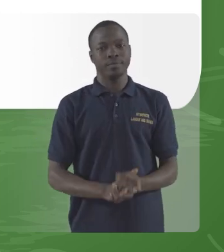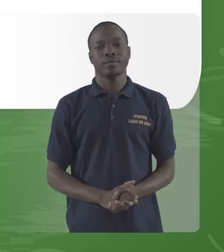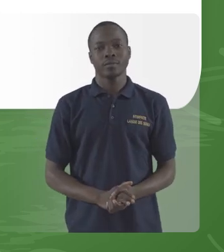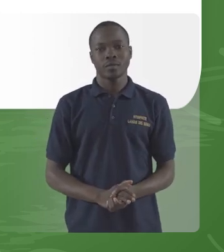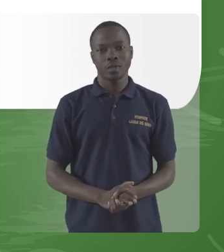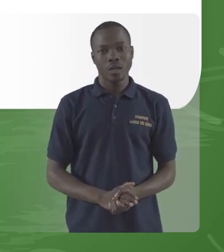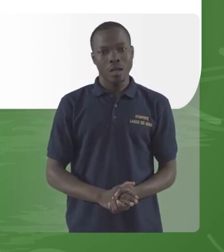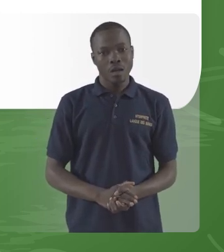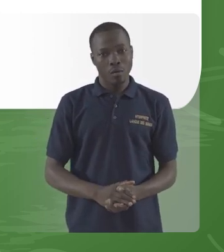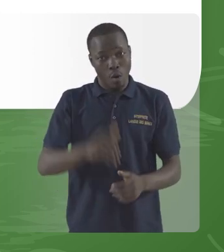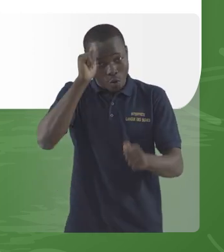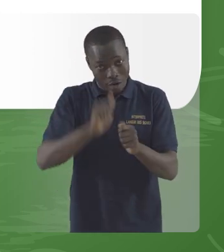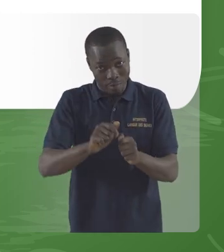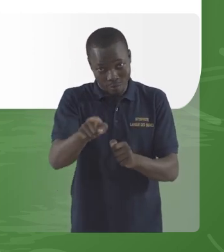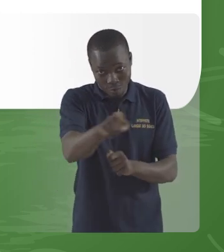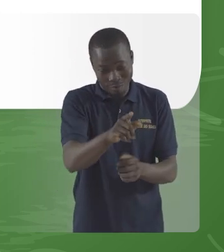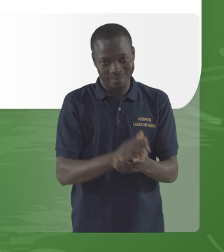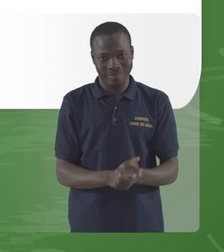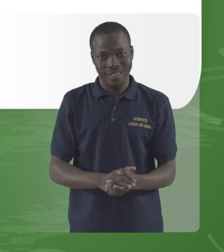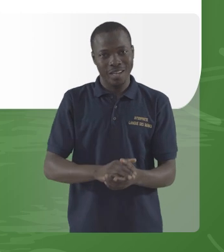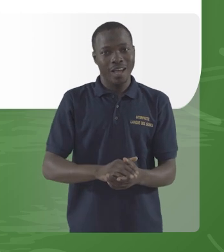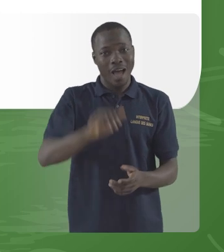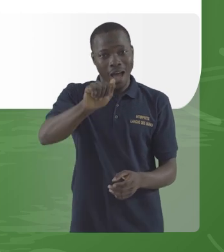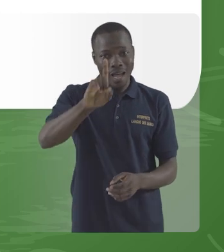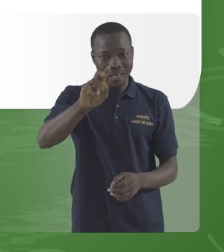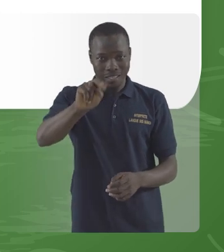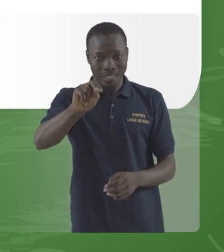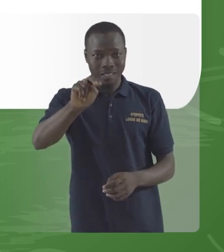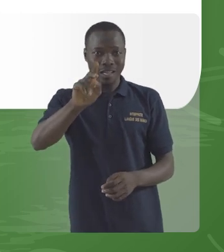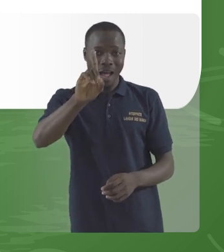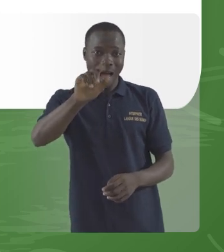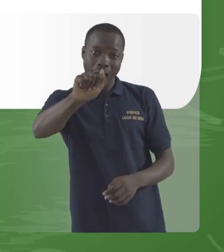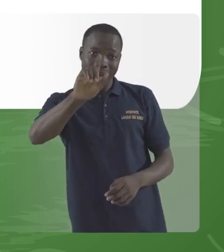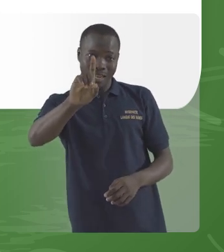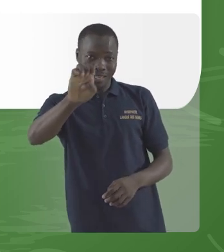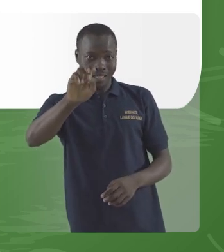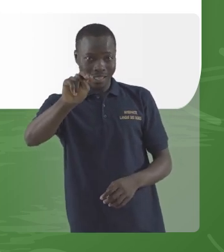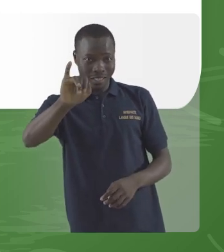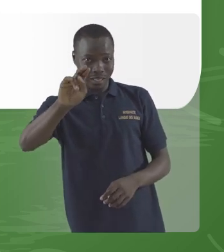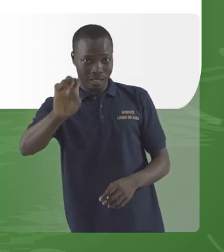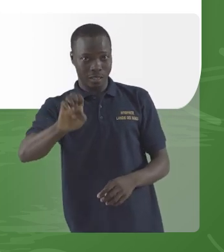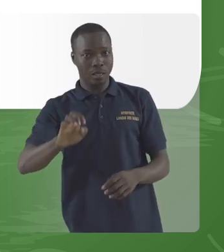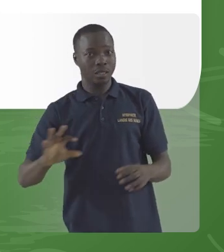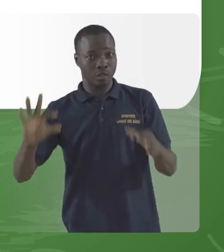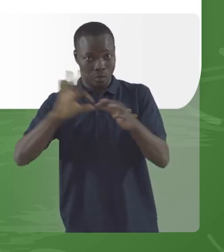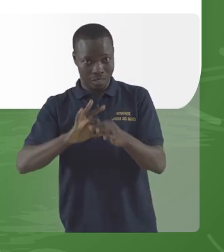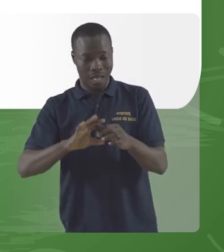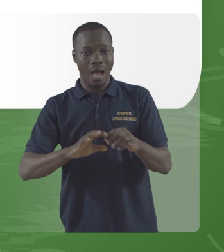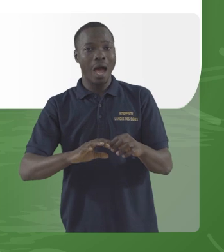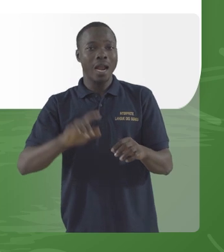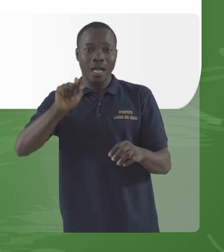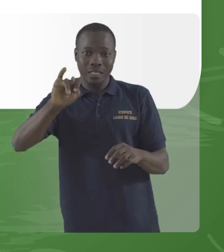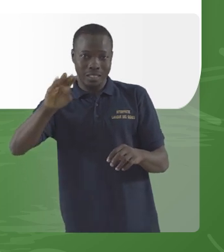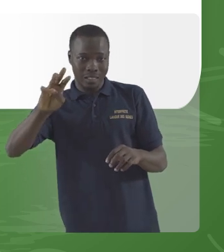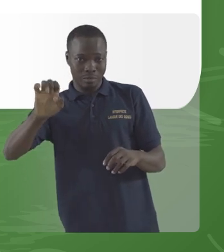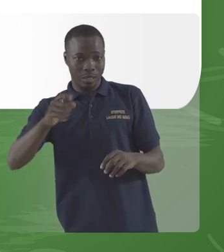Pour rappel, l'adénine s'associe à la thymine et la cytosine